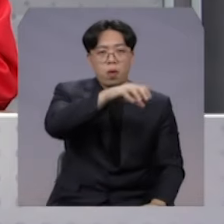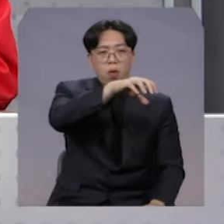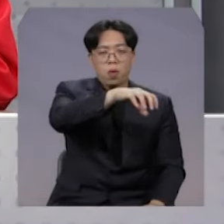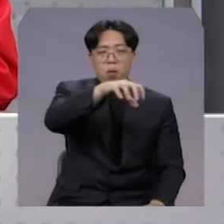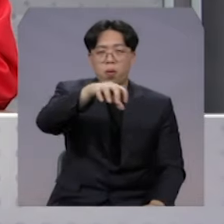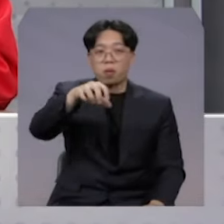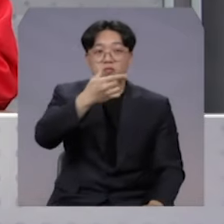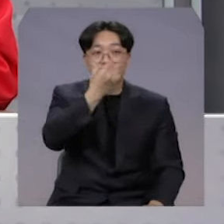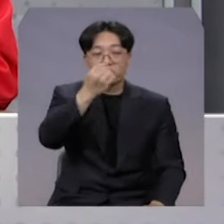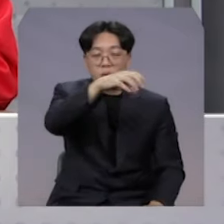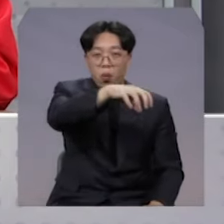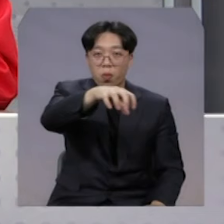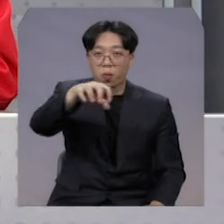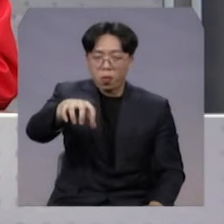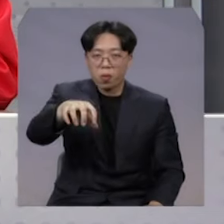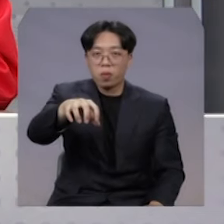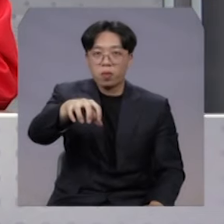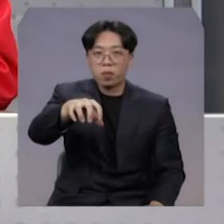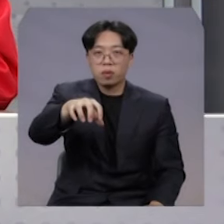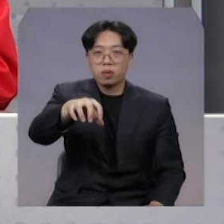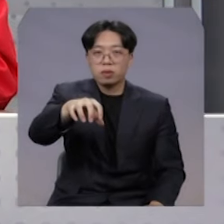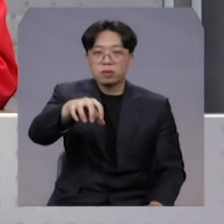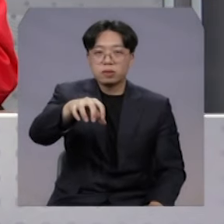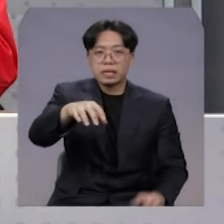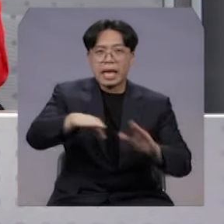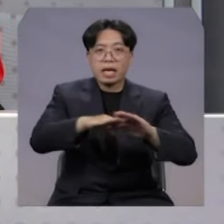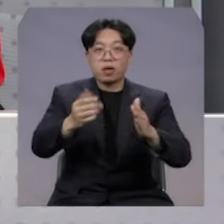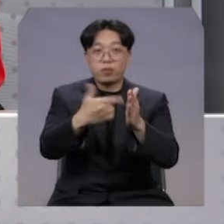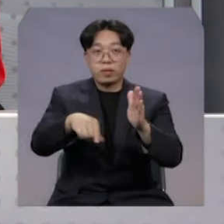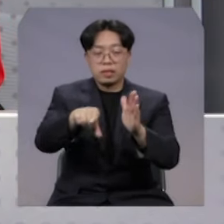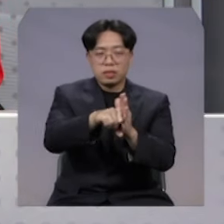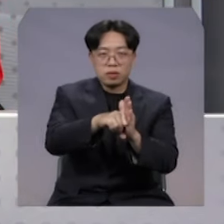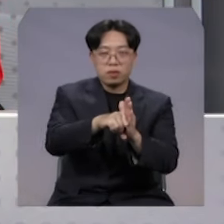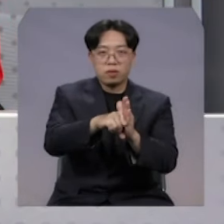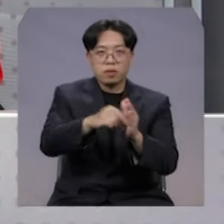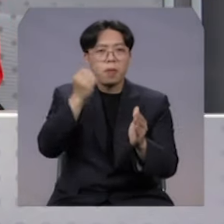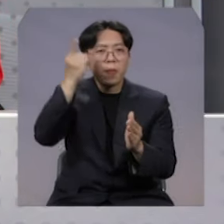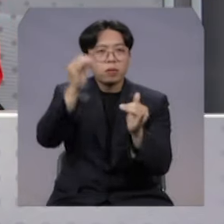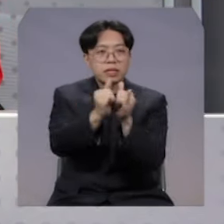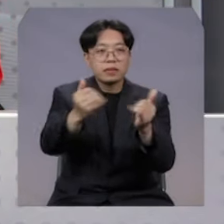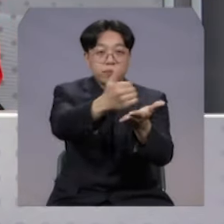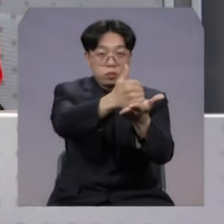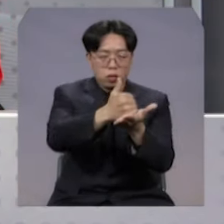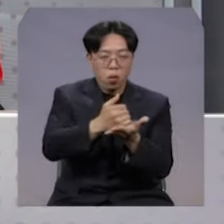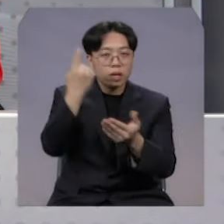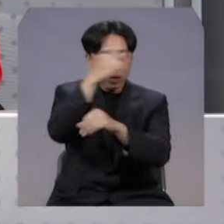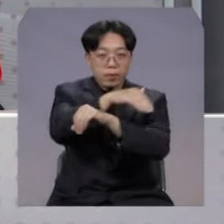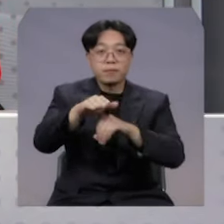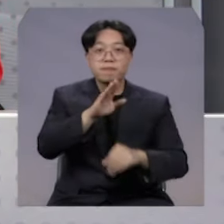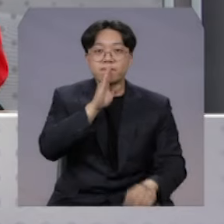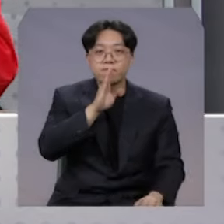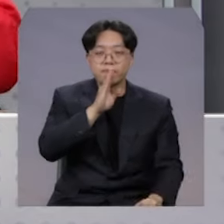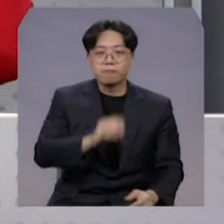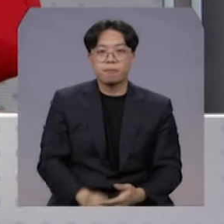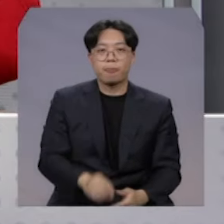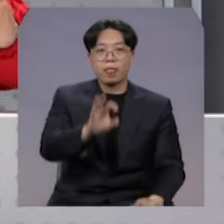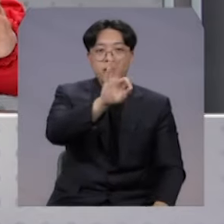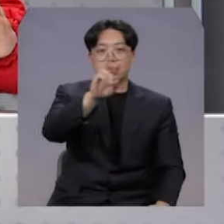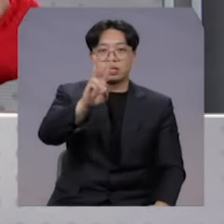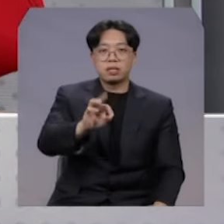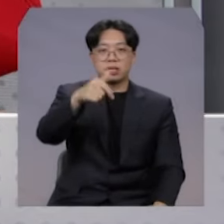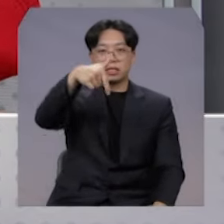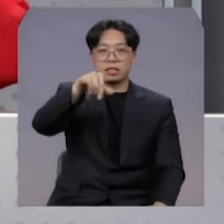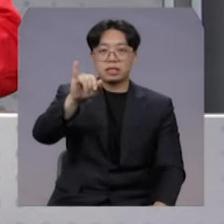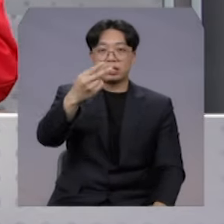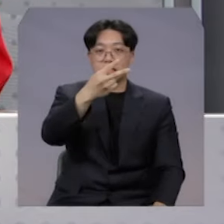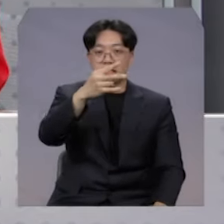위해서 이렇게 네. 영입한다고 생각됩니다. 네, 네, 양기대 의원은 장명시장을 재선한 분이고 광명시의